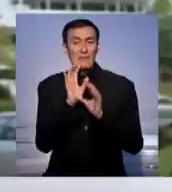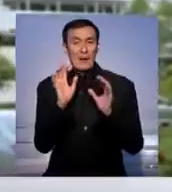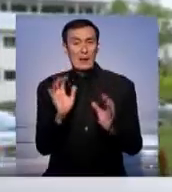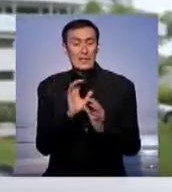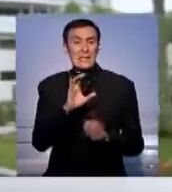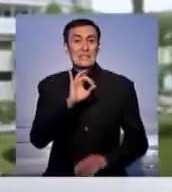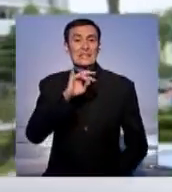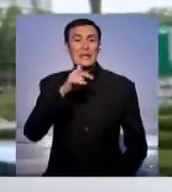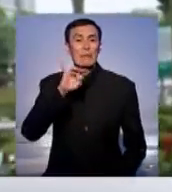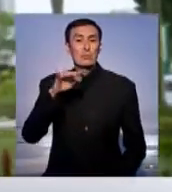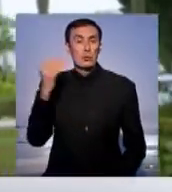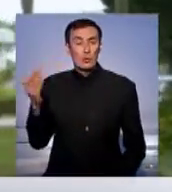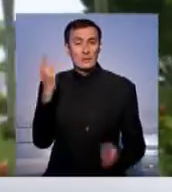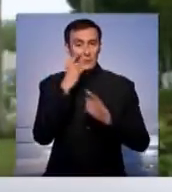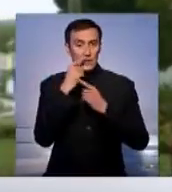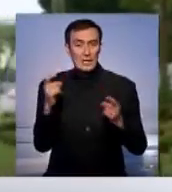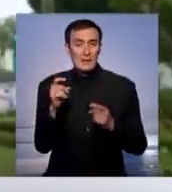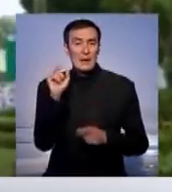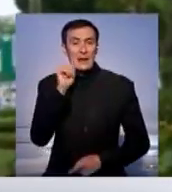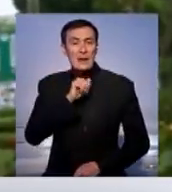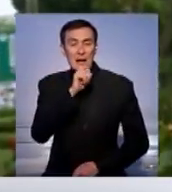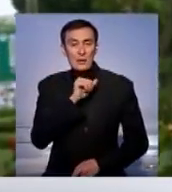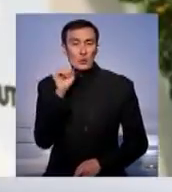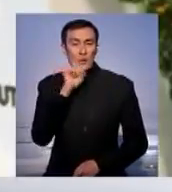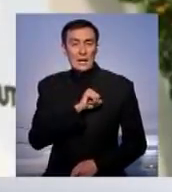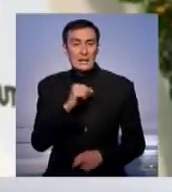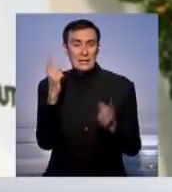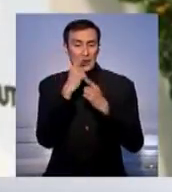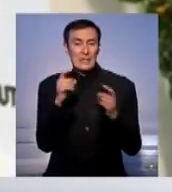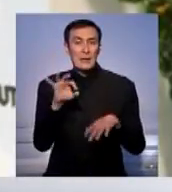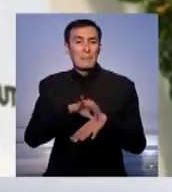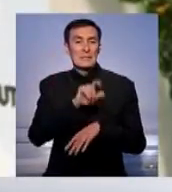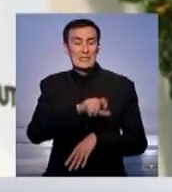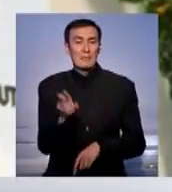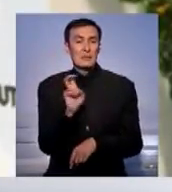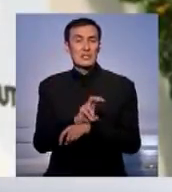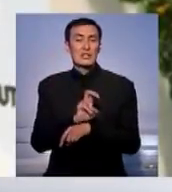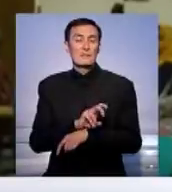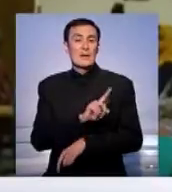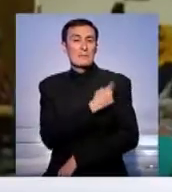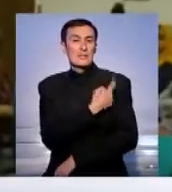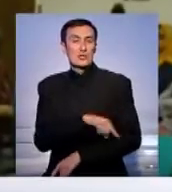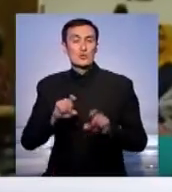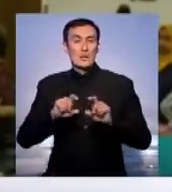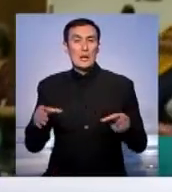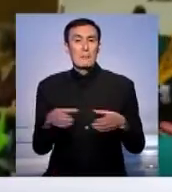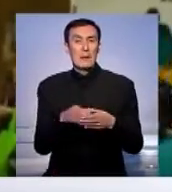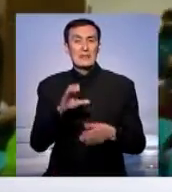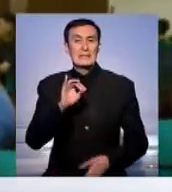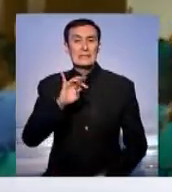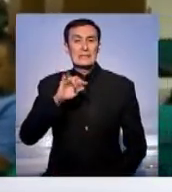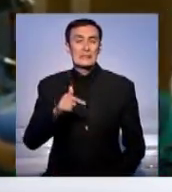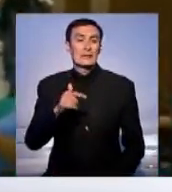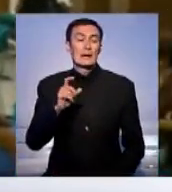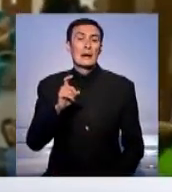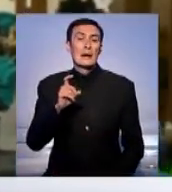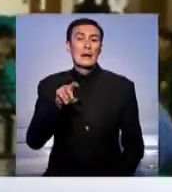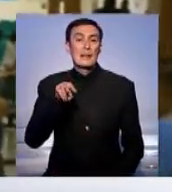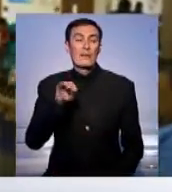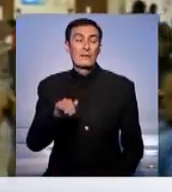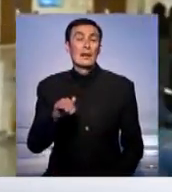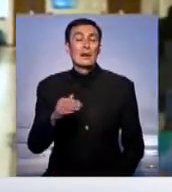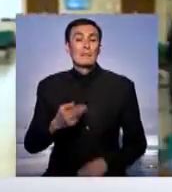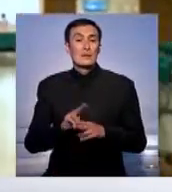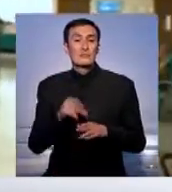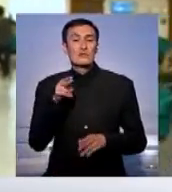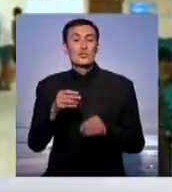здравоохранения Сингапура. По их данным, хакеры украли данные пациентов, посещавших медицинские учреждения компании Sing Health в период с 1